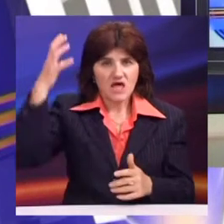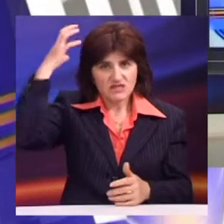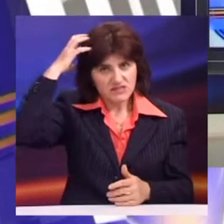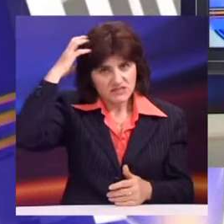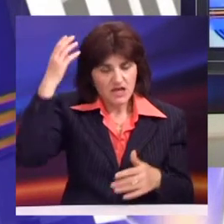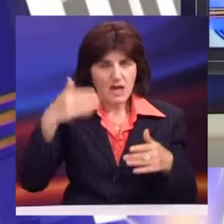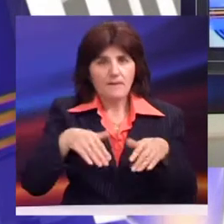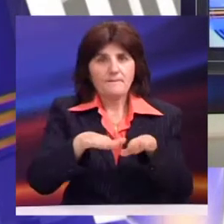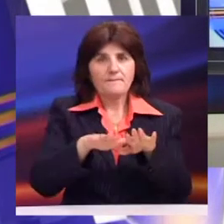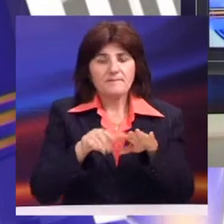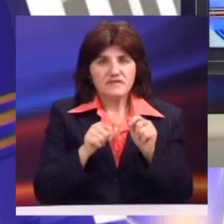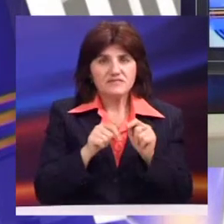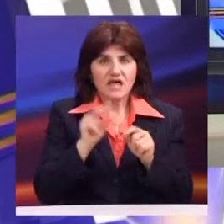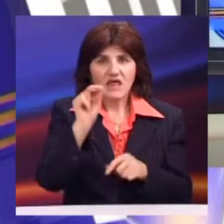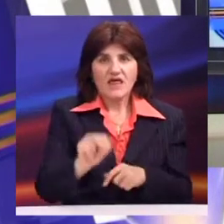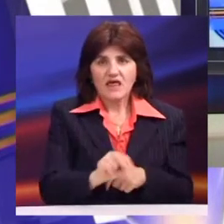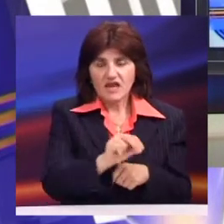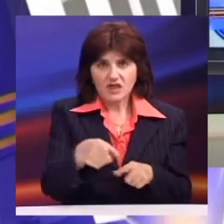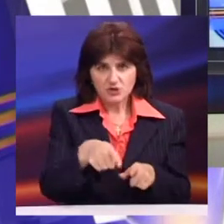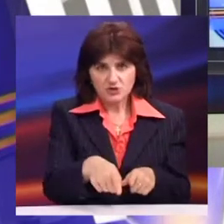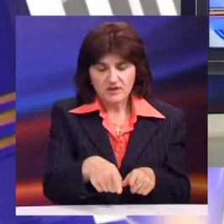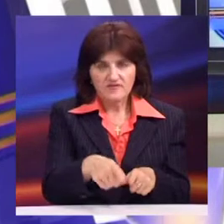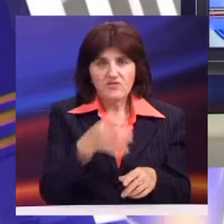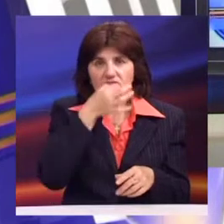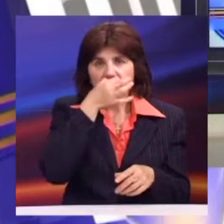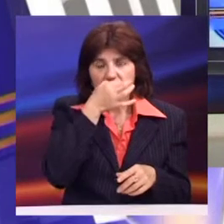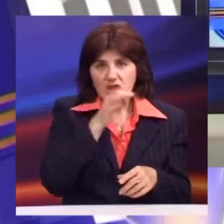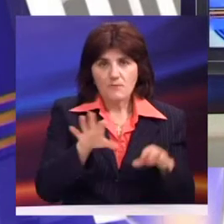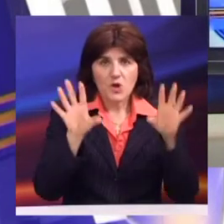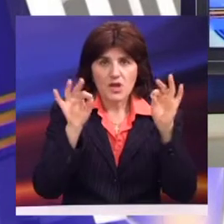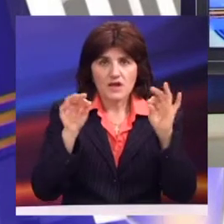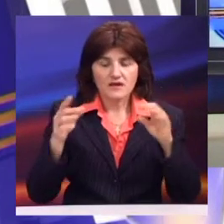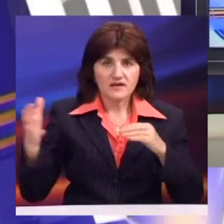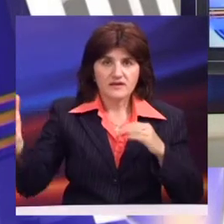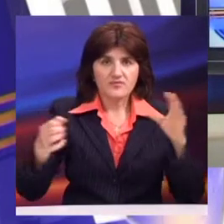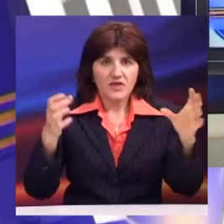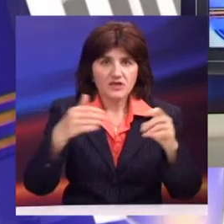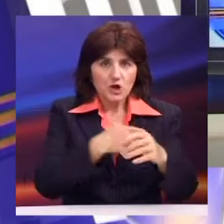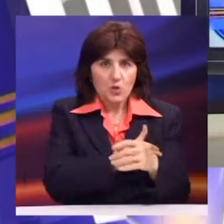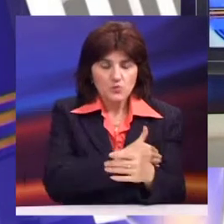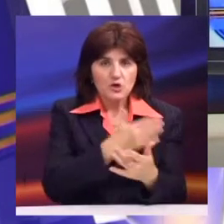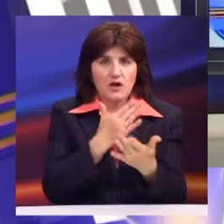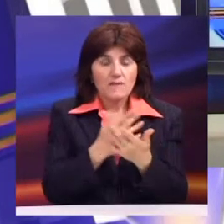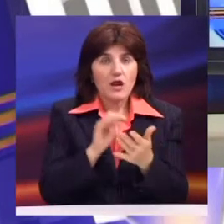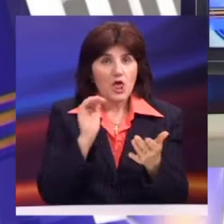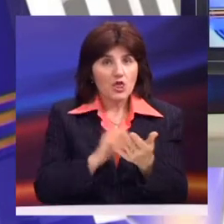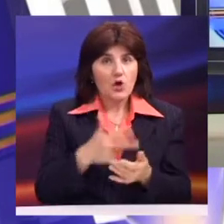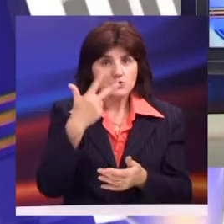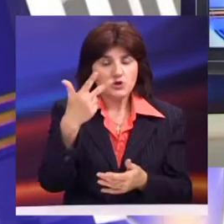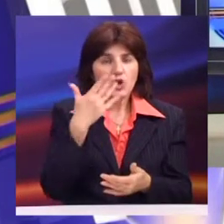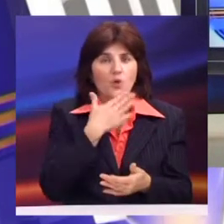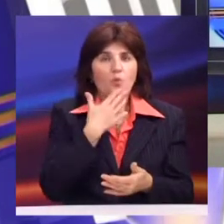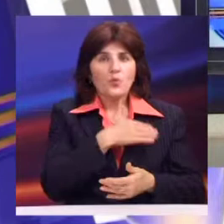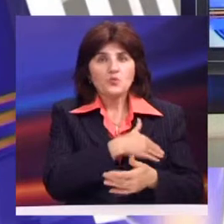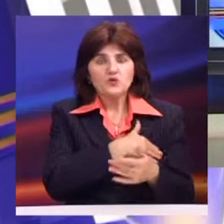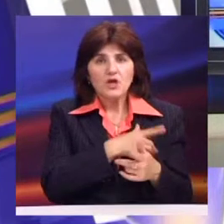car Konstantin priznao hrišćanstvo. Osim Željka, među najboljih 10 na ovom takmičenju našla su se još 3